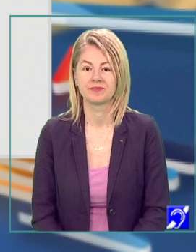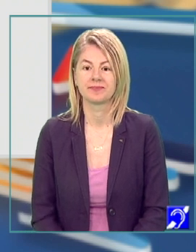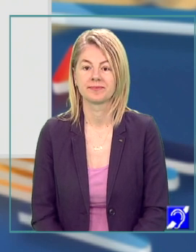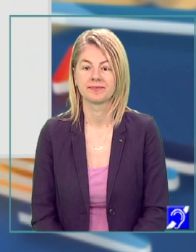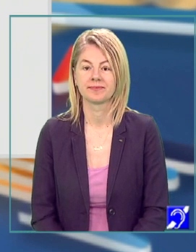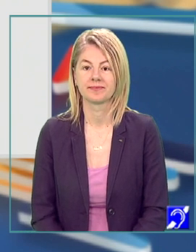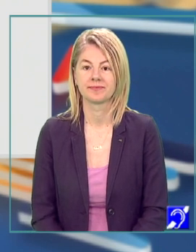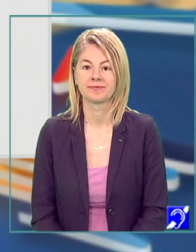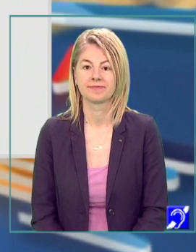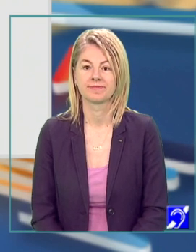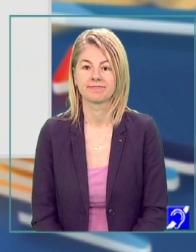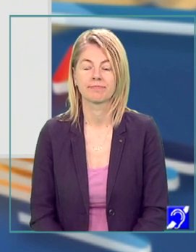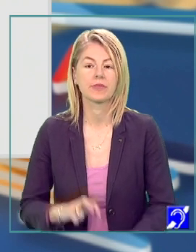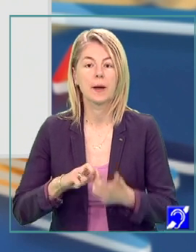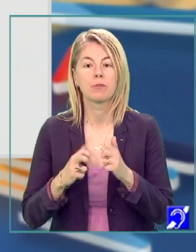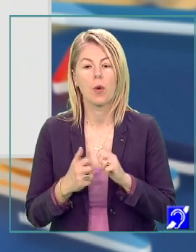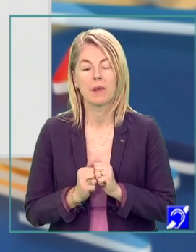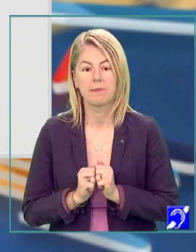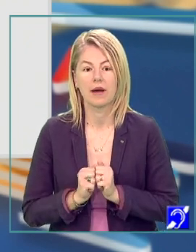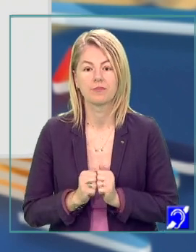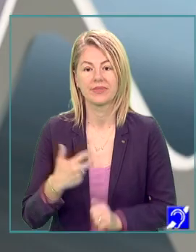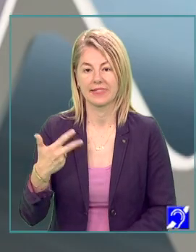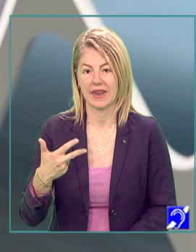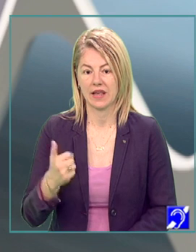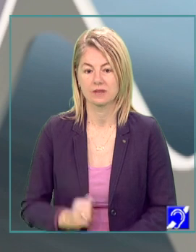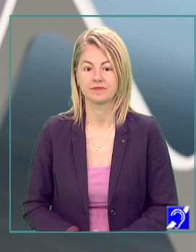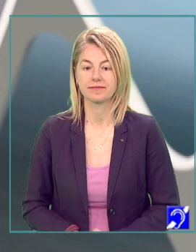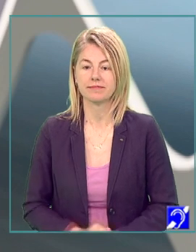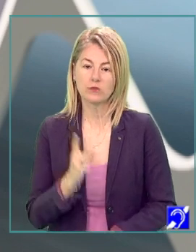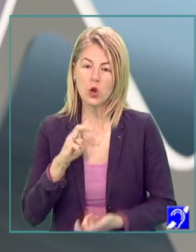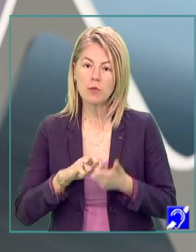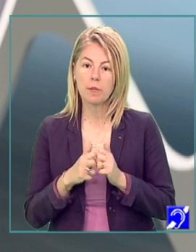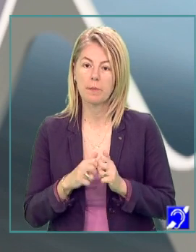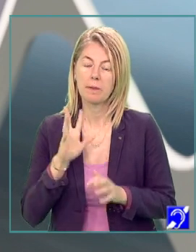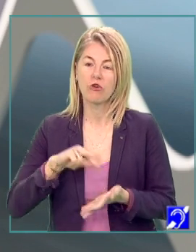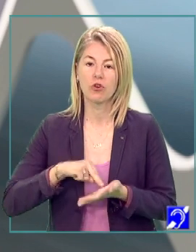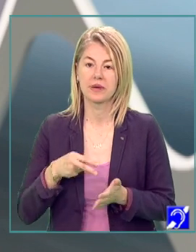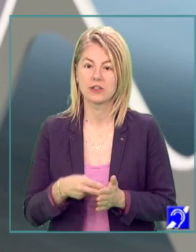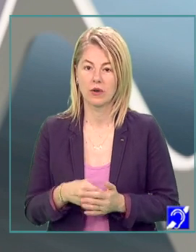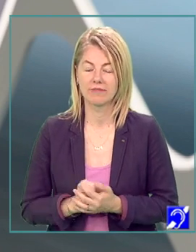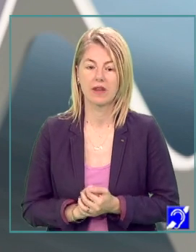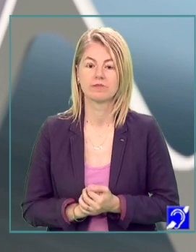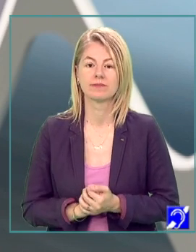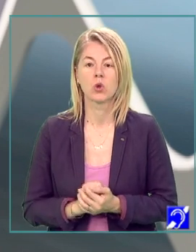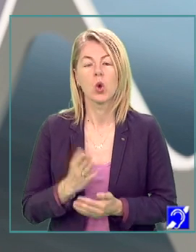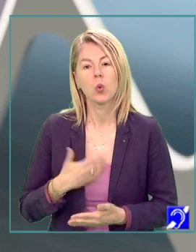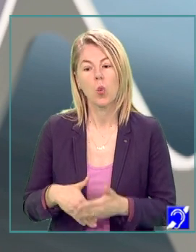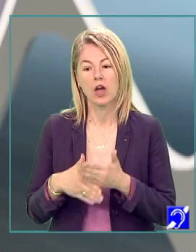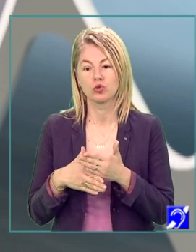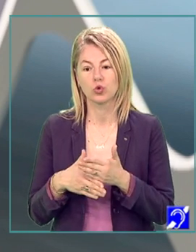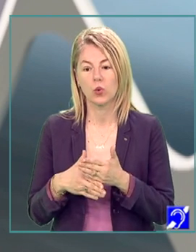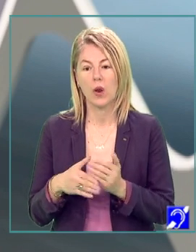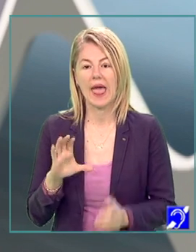345. Problema 3. O problemă pe care o vom rezolva cu